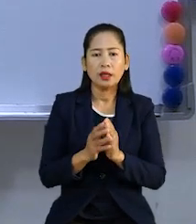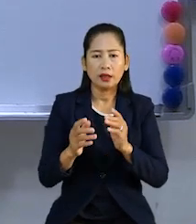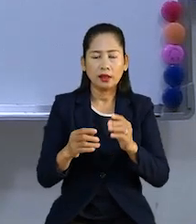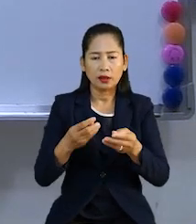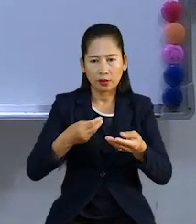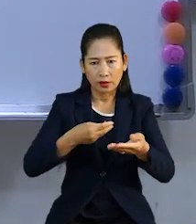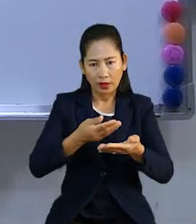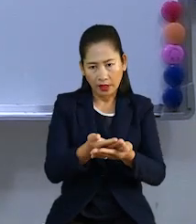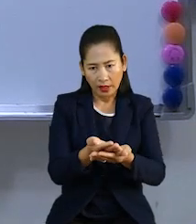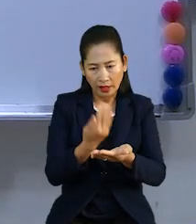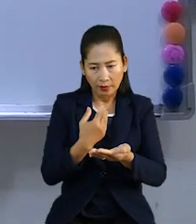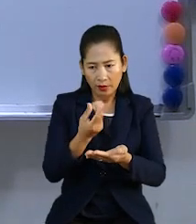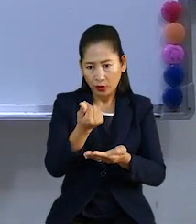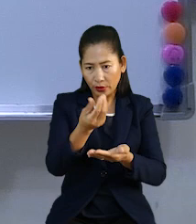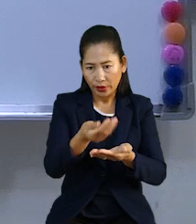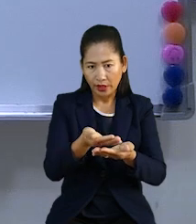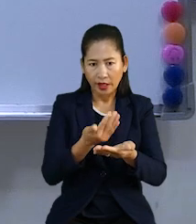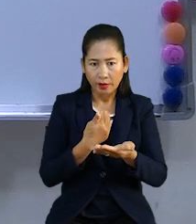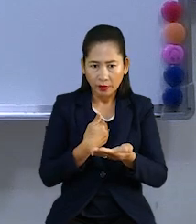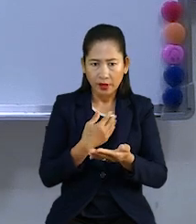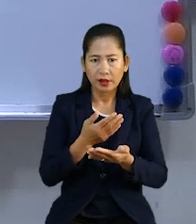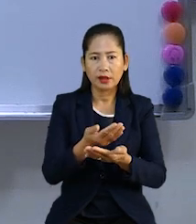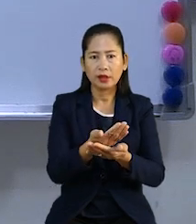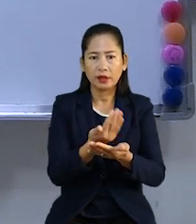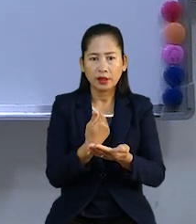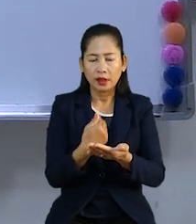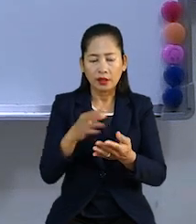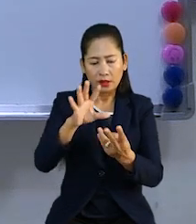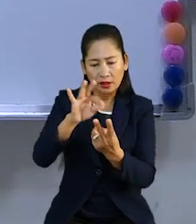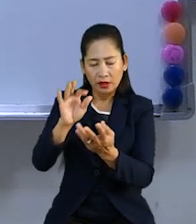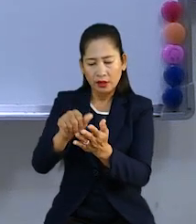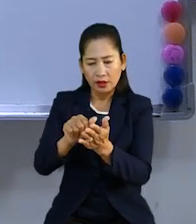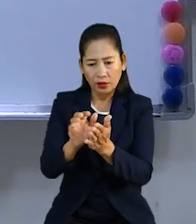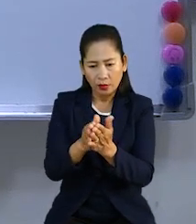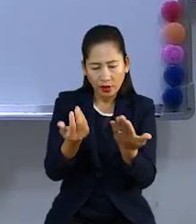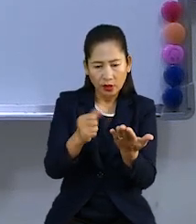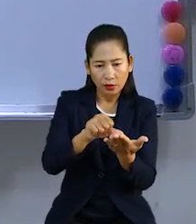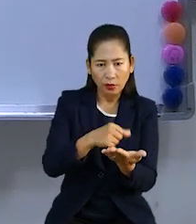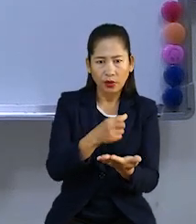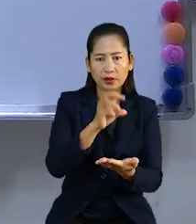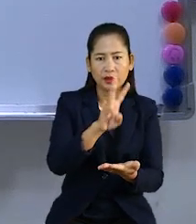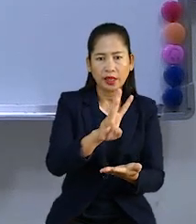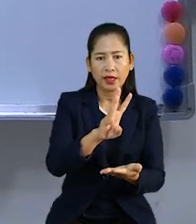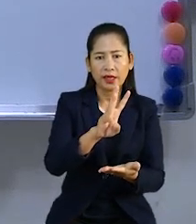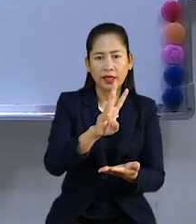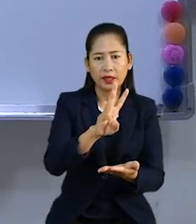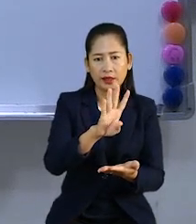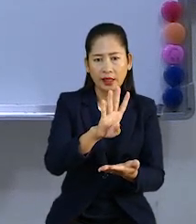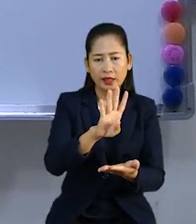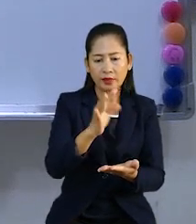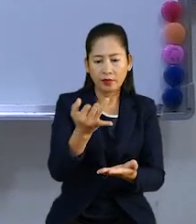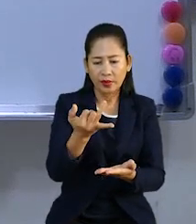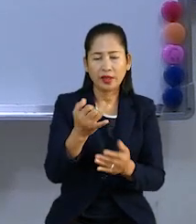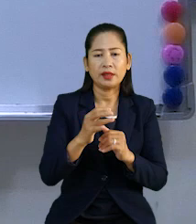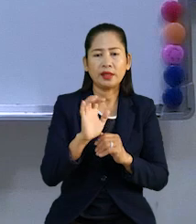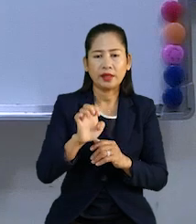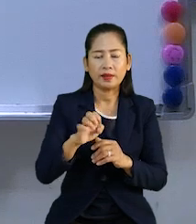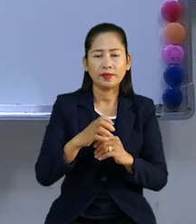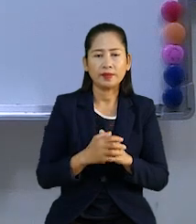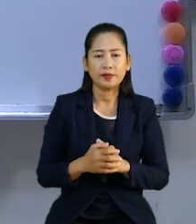ạp rạc đại mê riêng nít nhạc rũ bàn đọa sở đóng trên phì siêu phớ nâng tùm phó tí sai sắp bàm phì